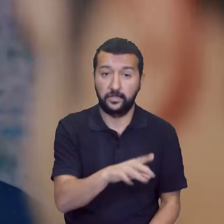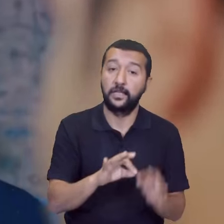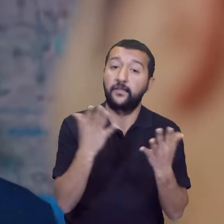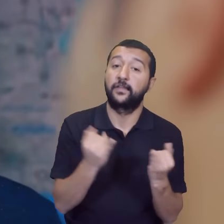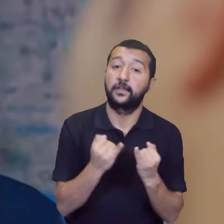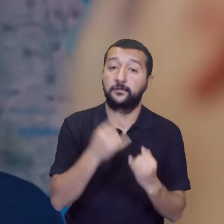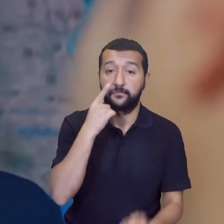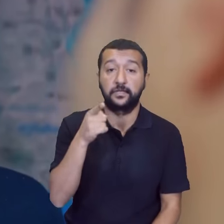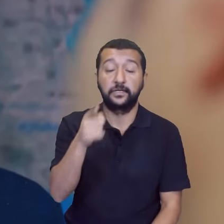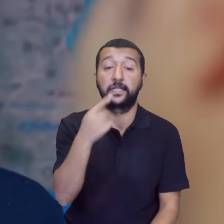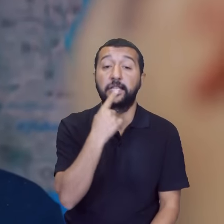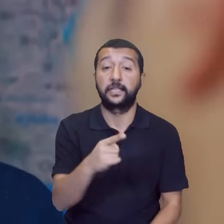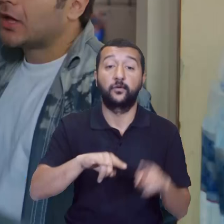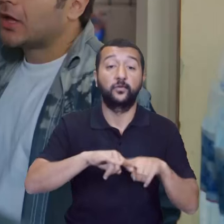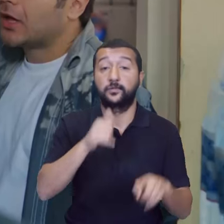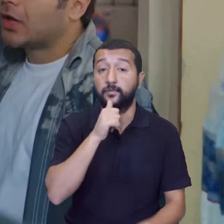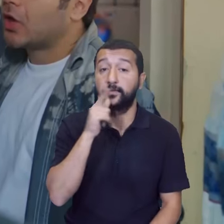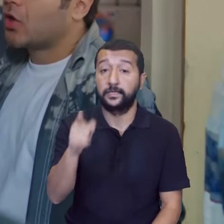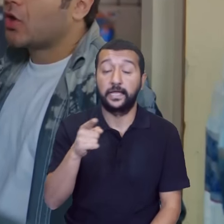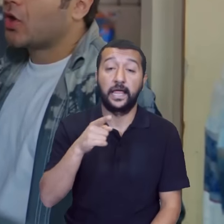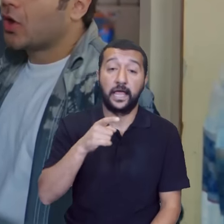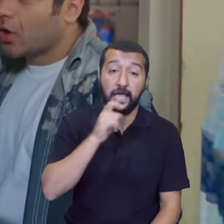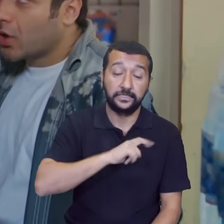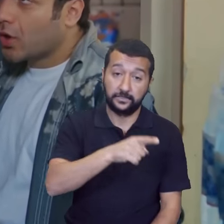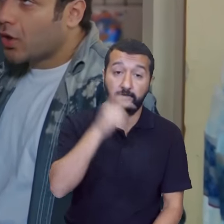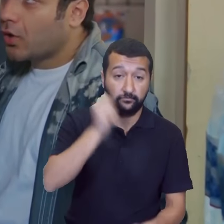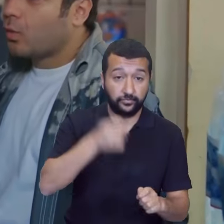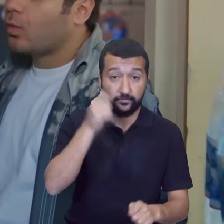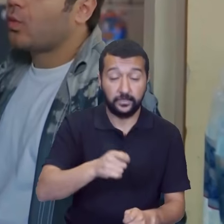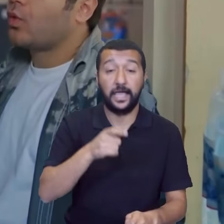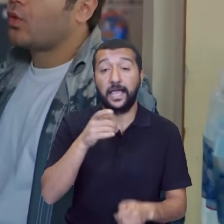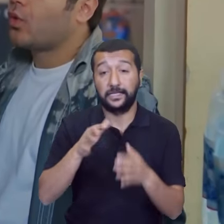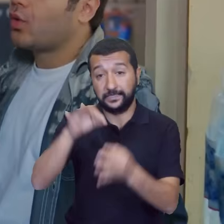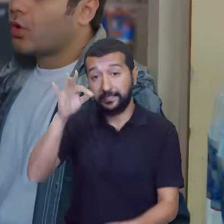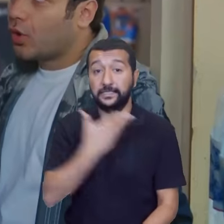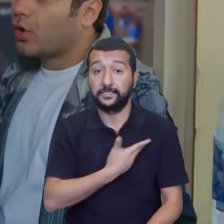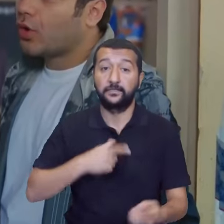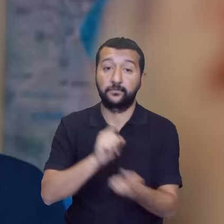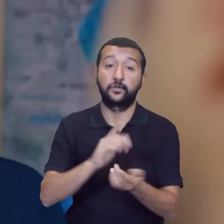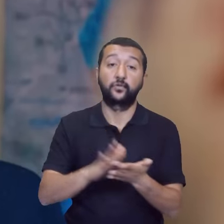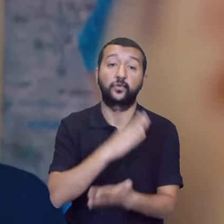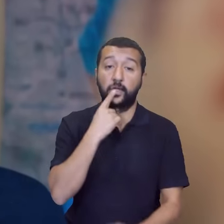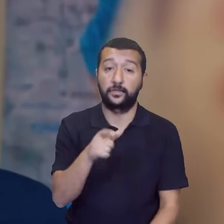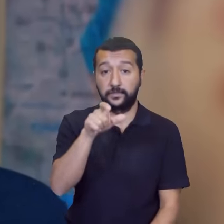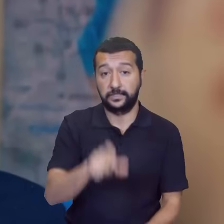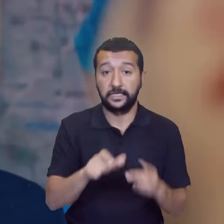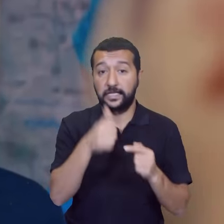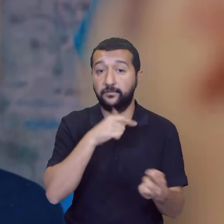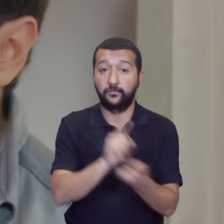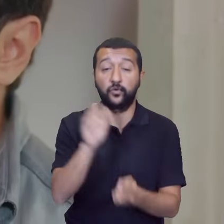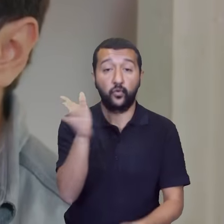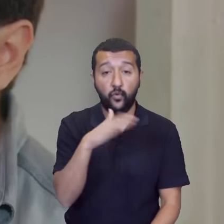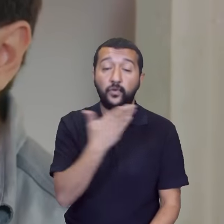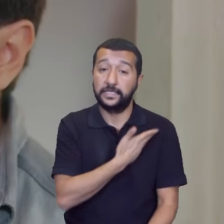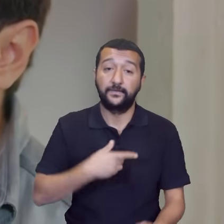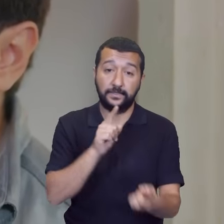var kardeşim ya? Bak, ne dedi Hulusi Baba? Eğri demir dövmekle, eğri insan sevmekle düzelir. Demek ki Şener abi de bunu bir dövdü,